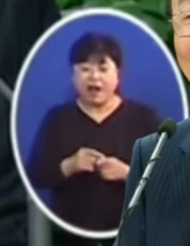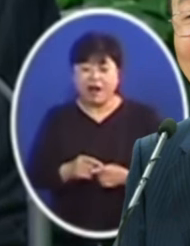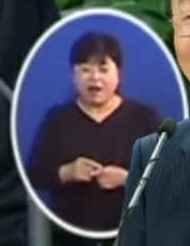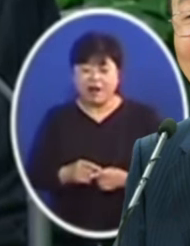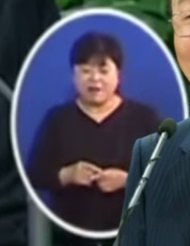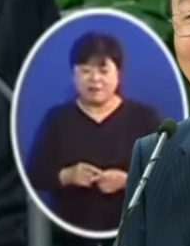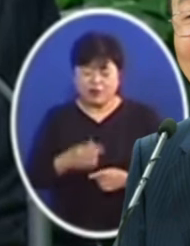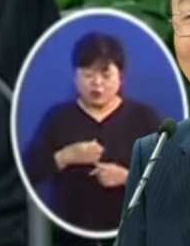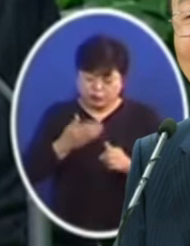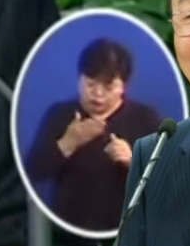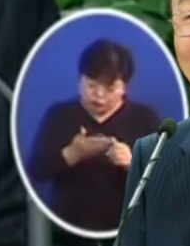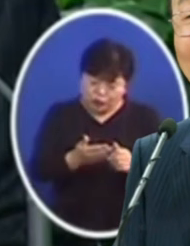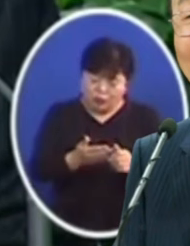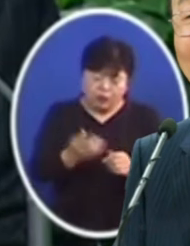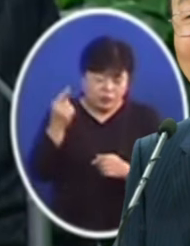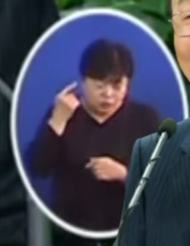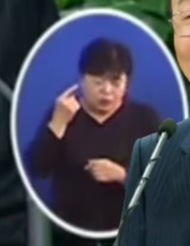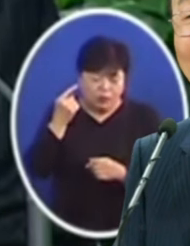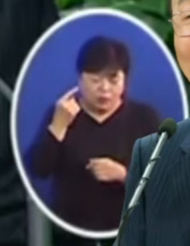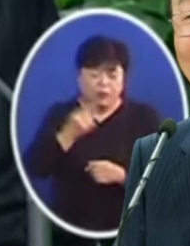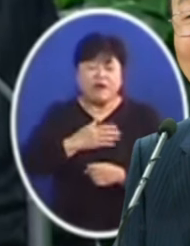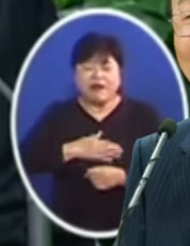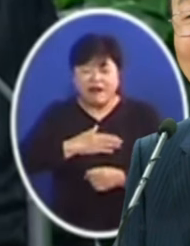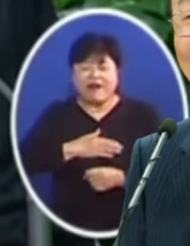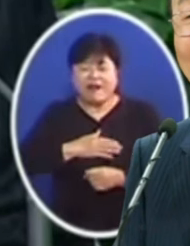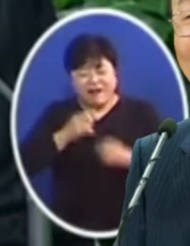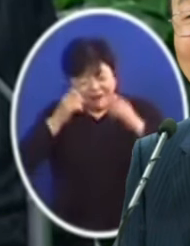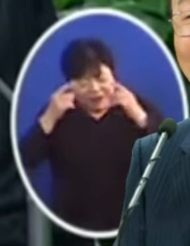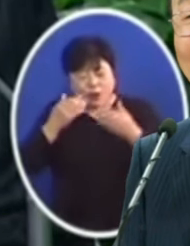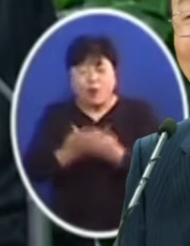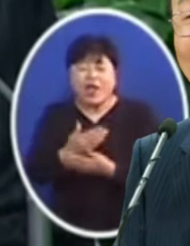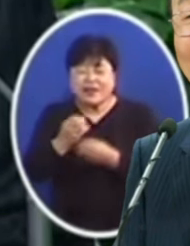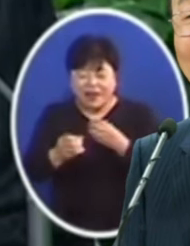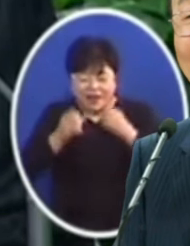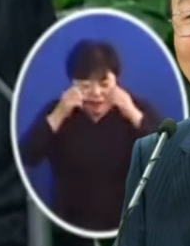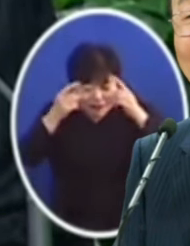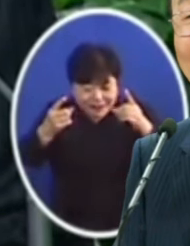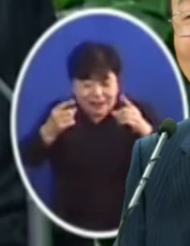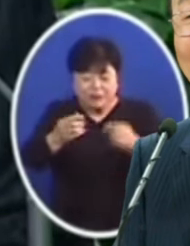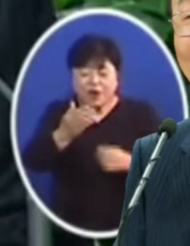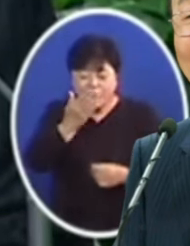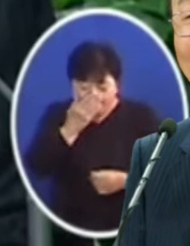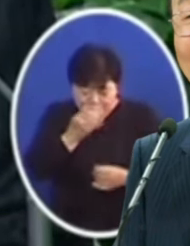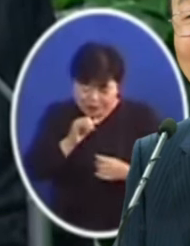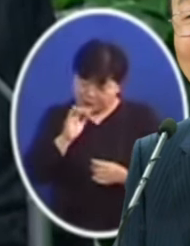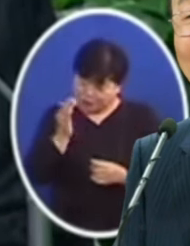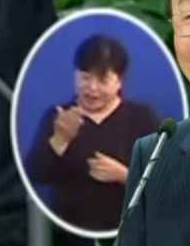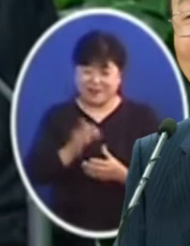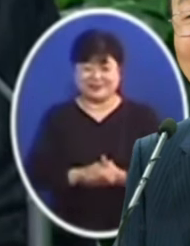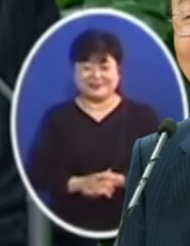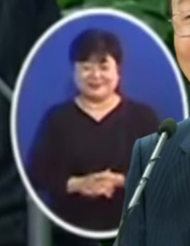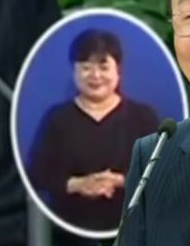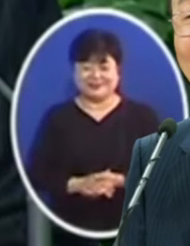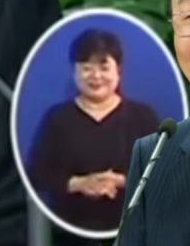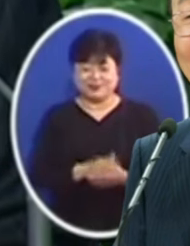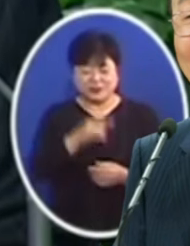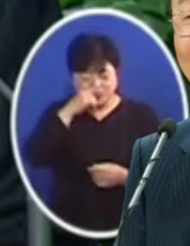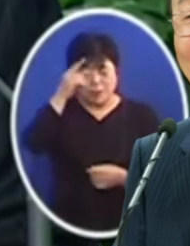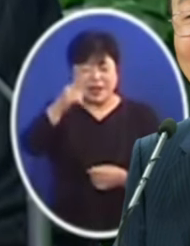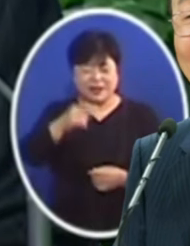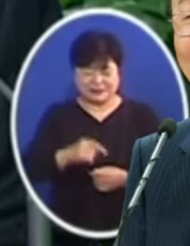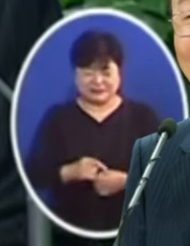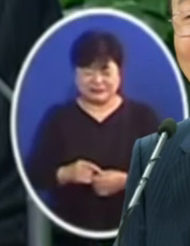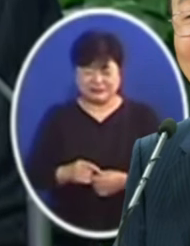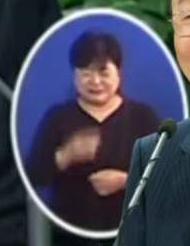괴롭더라도 그것을 듣고 비춰보고 회개하고 깨달으면 겸손한 사람이 되는 것입니다. 우리는 교만과